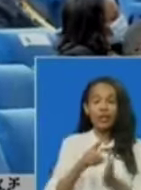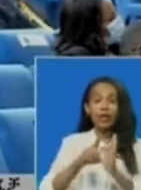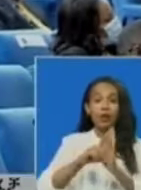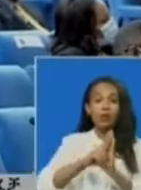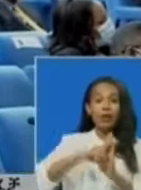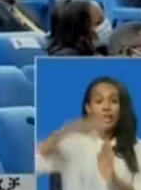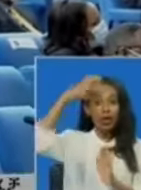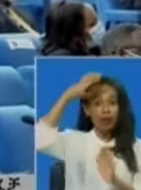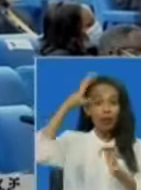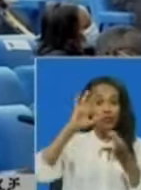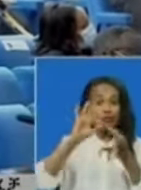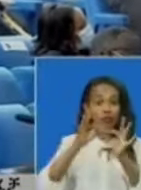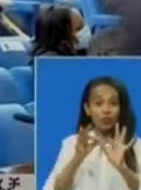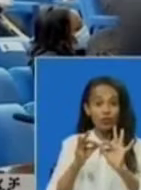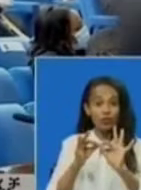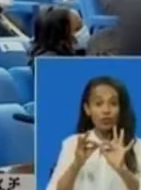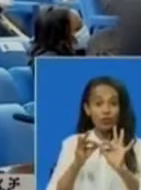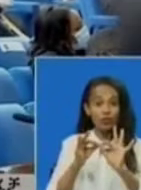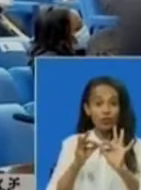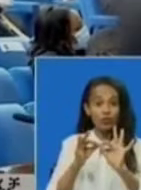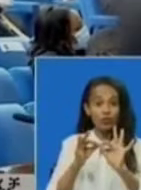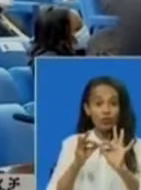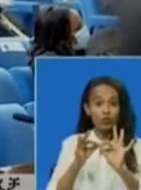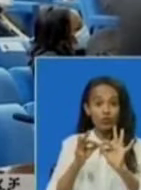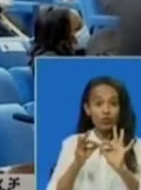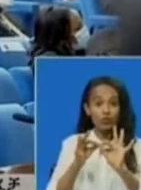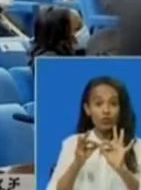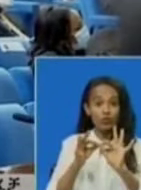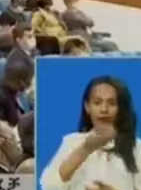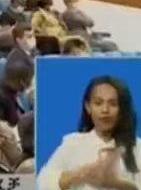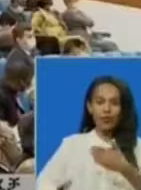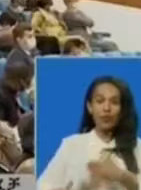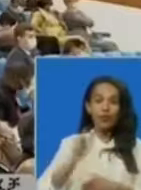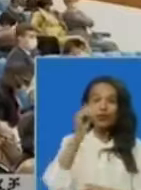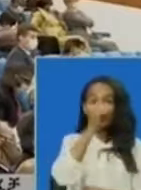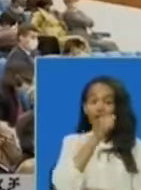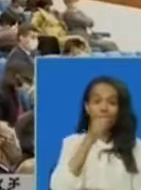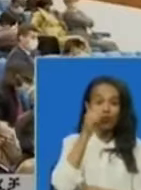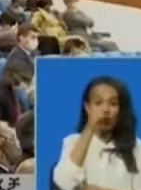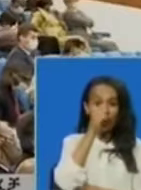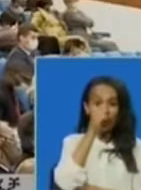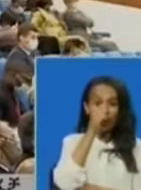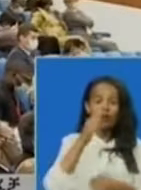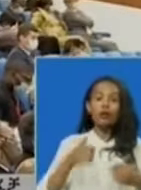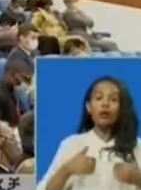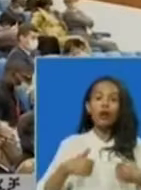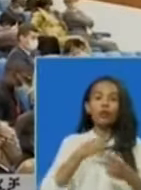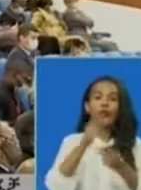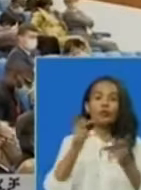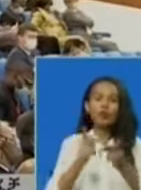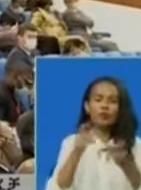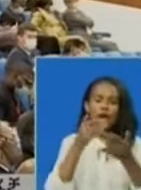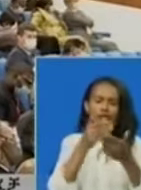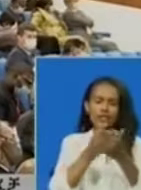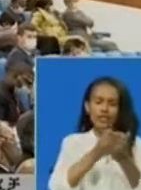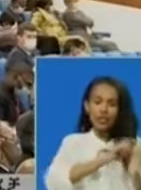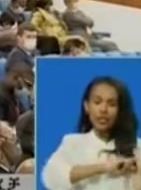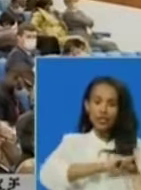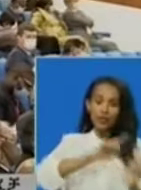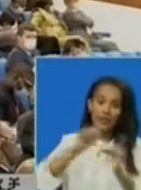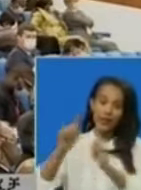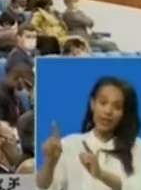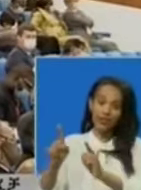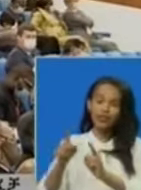አንገት ቢያስተፉንም ችግሩ ከቁጥጥር ውጭ እንዳይወጣ በርካታ ስራዎች ተሰርተዋል ብለዋል። ባሳለፍነው አመት ሀገሪቱ አጋጥሟት